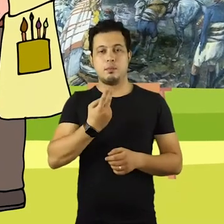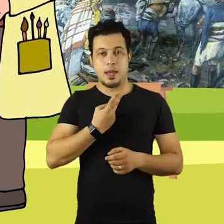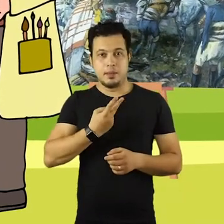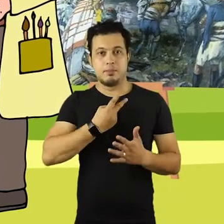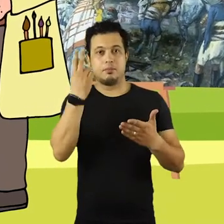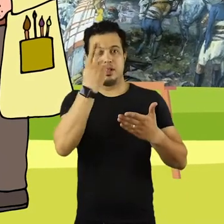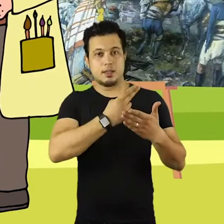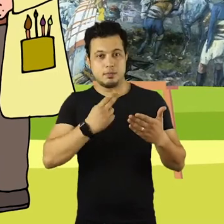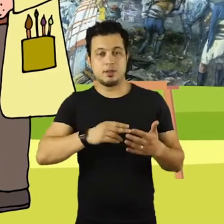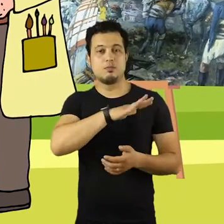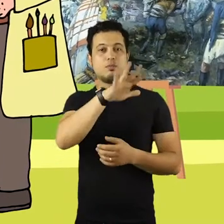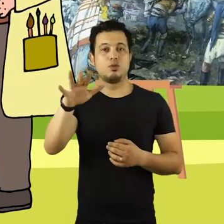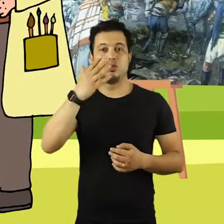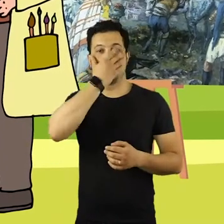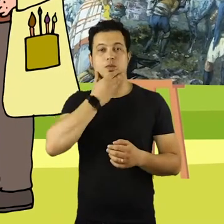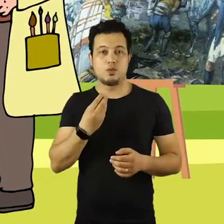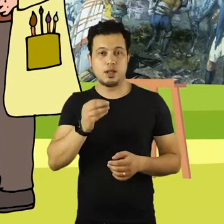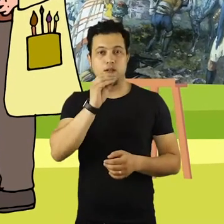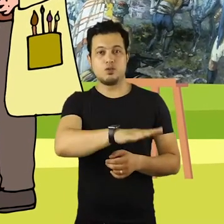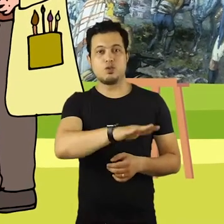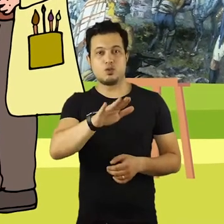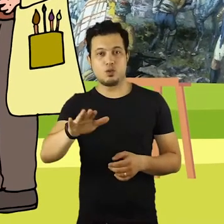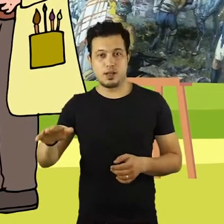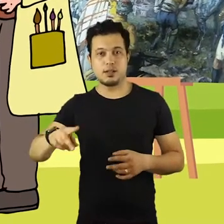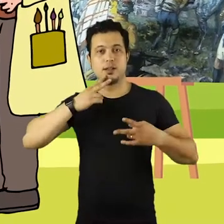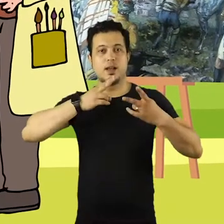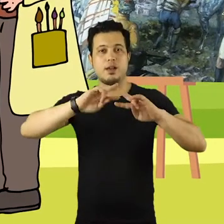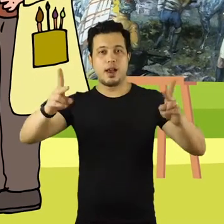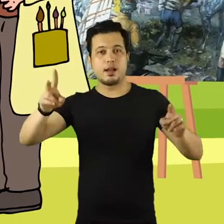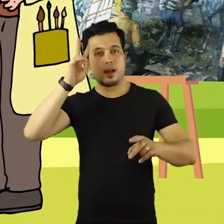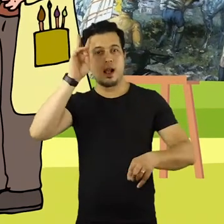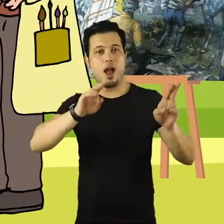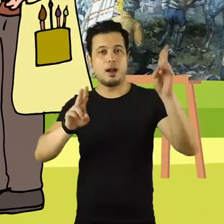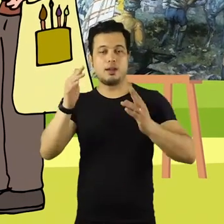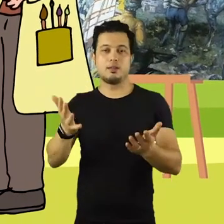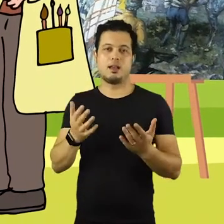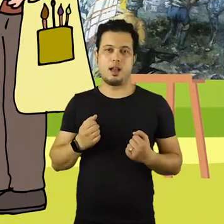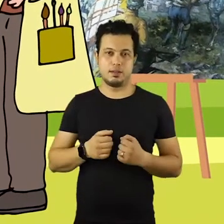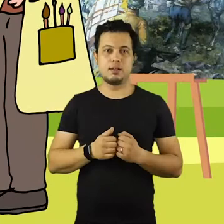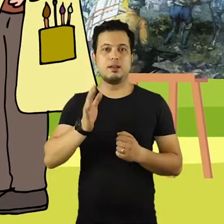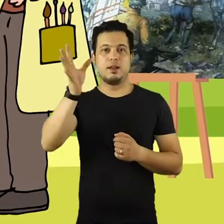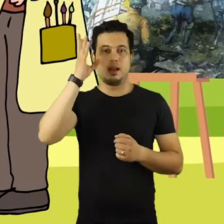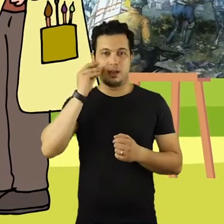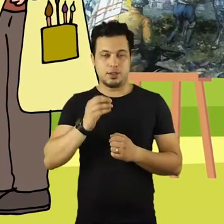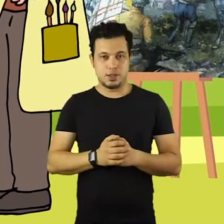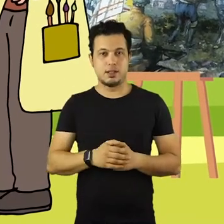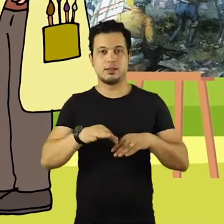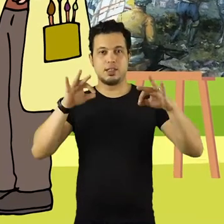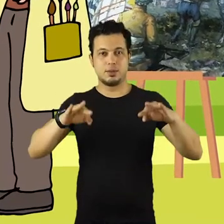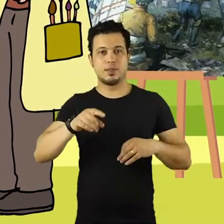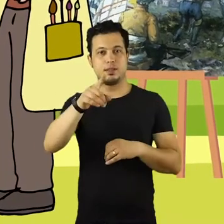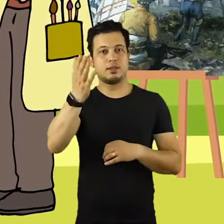resimlerim tüm güzelliğini çocukların rengarenk hayallerinden alır. Anlaşılan